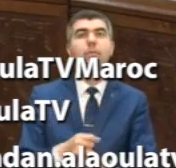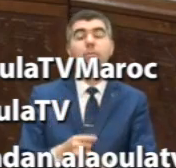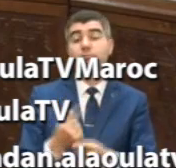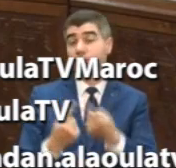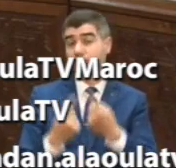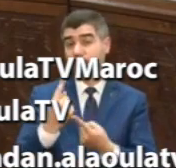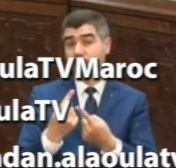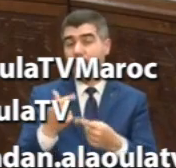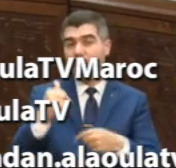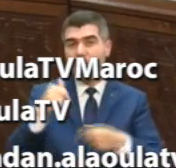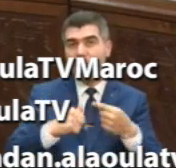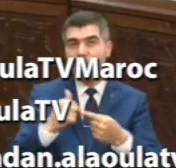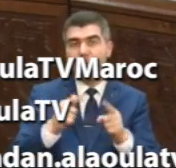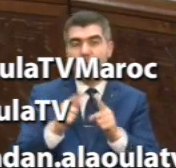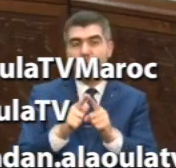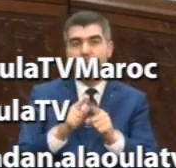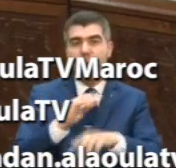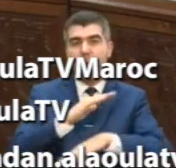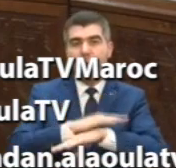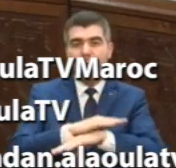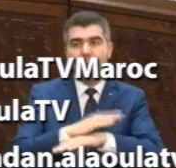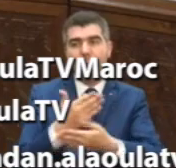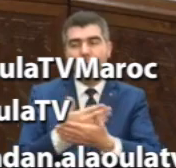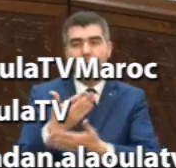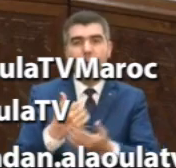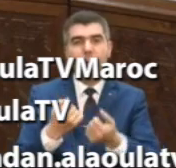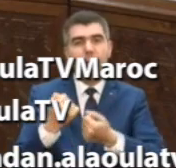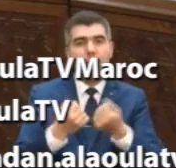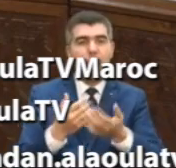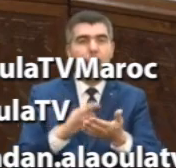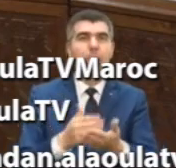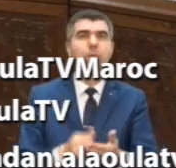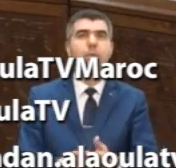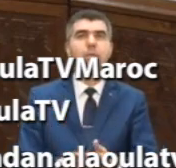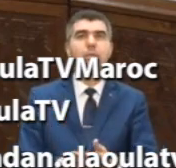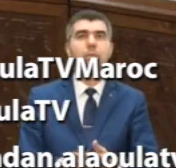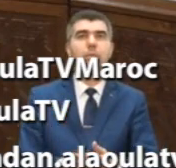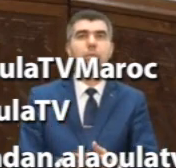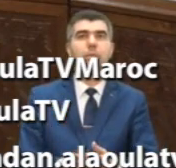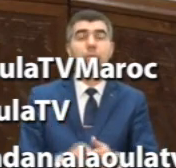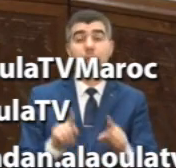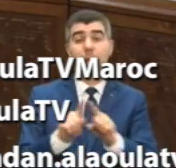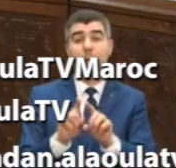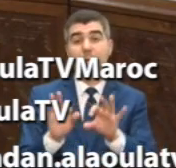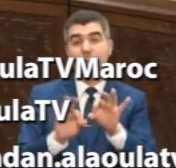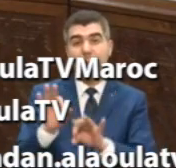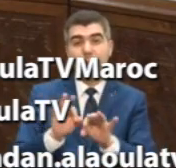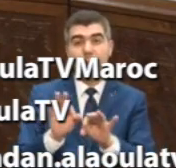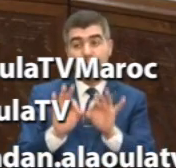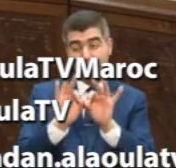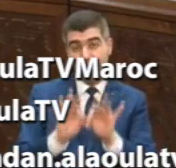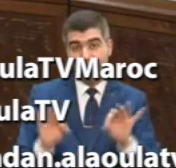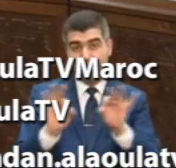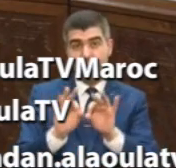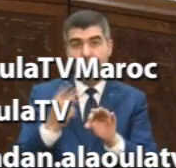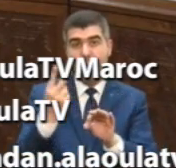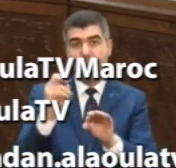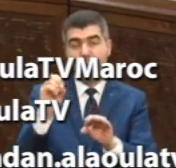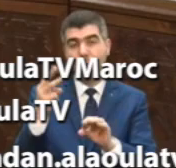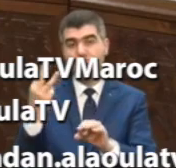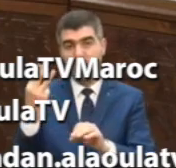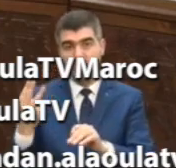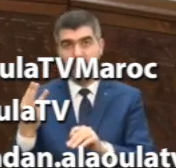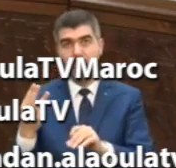وهناك مرتبط بالأمور اللي هي موضوعية واللي هي رقمية. لولا انه ما درناش الاستراتيجيه منذ 2003 ديال المغرب،